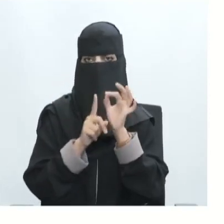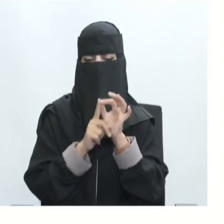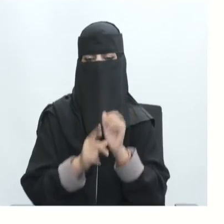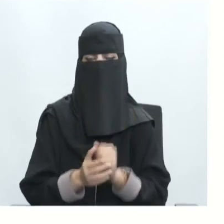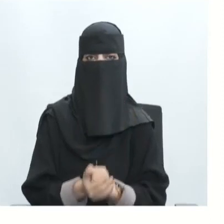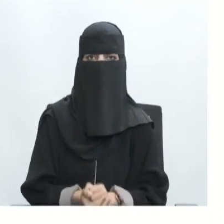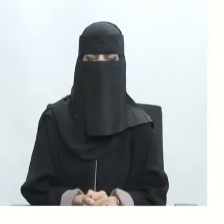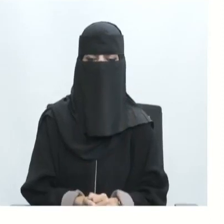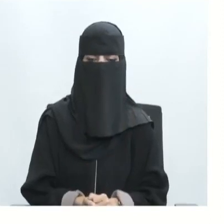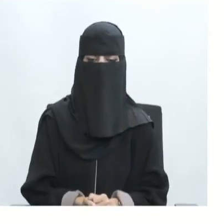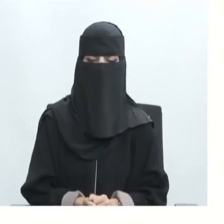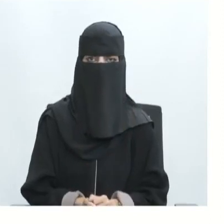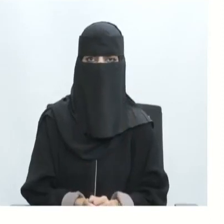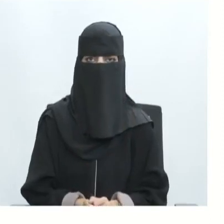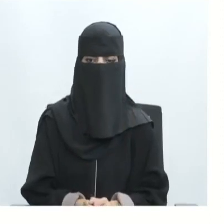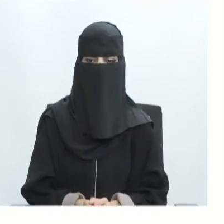والاهداف